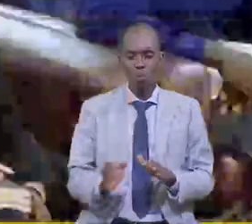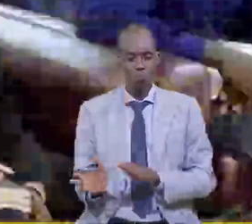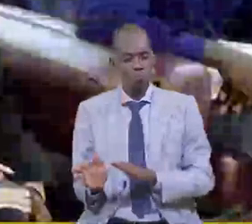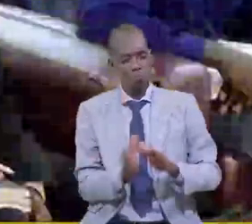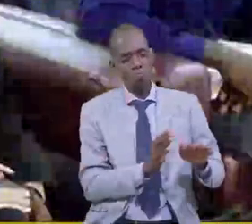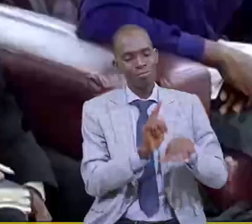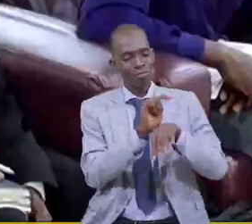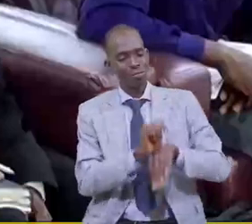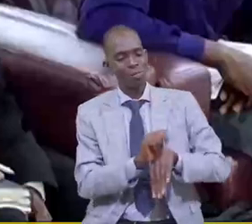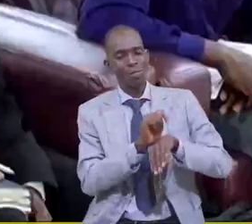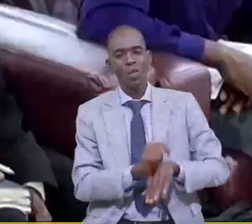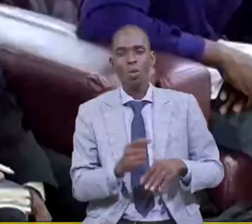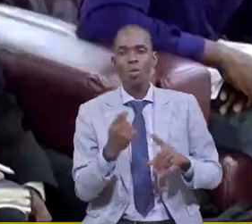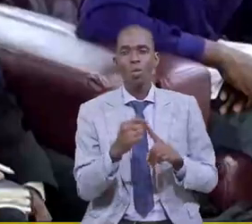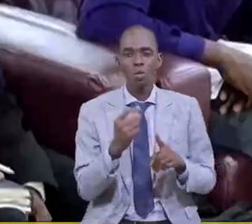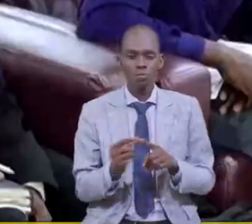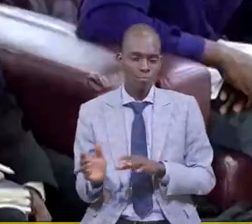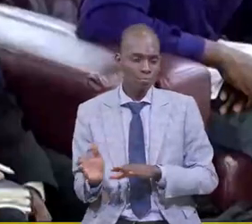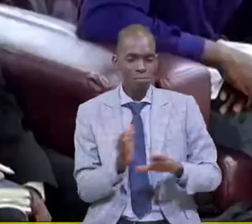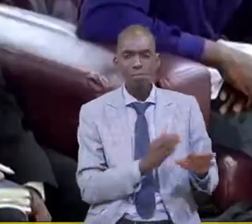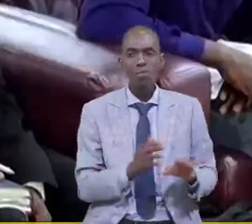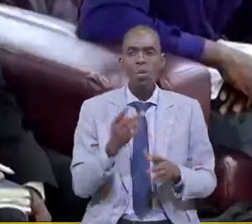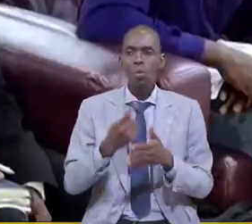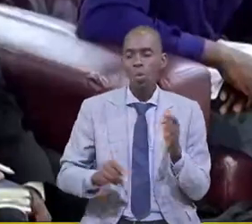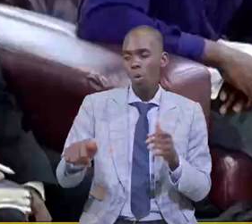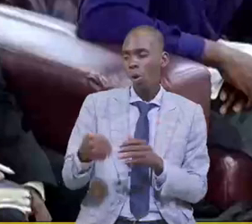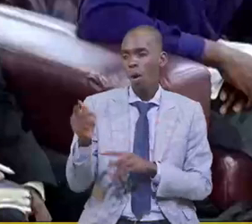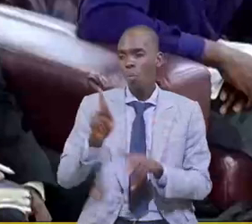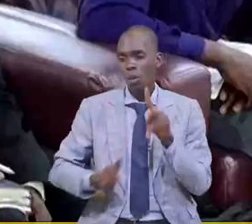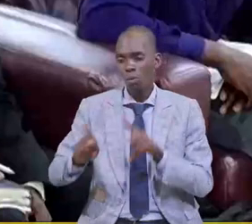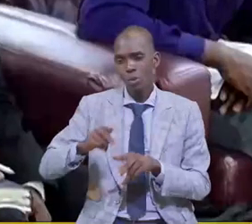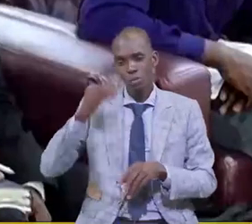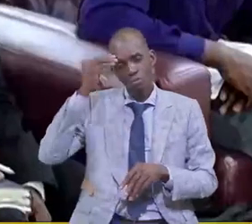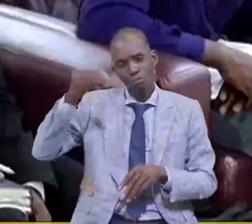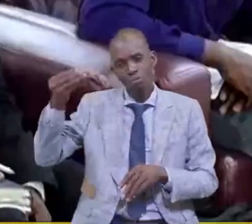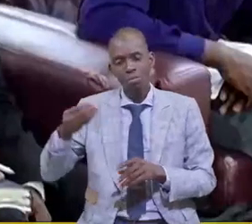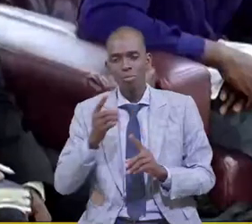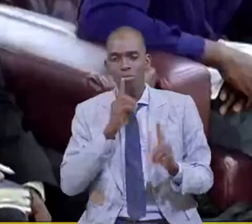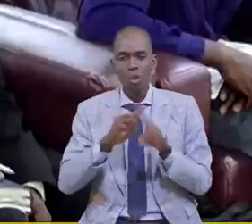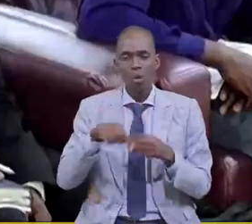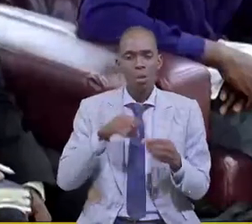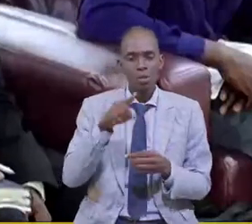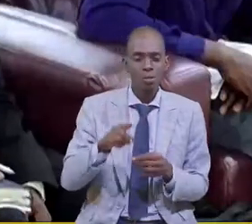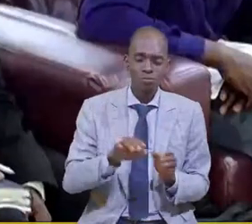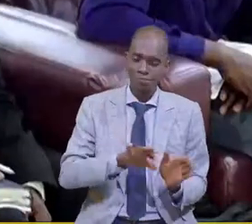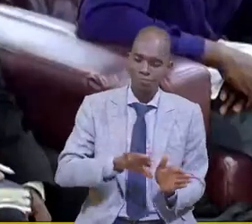traditions-là et laisser les opinions de ces gens, vous devez les abandonner. Et tout ce que vous avez